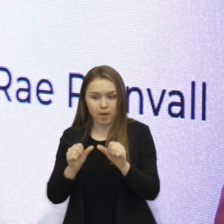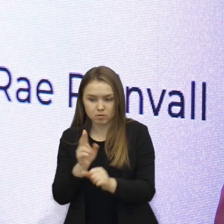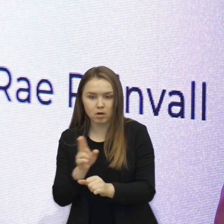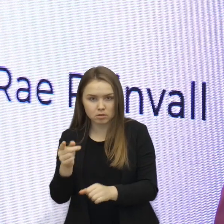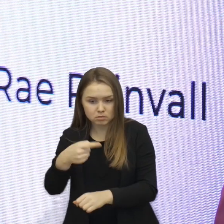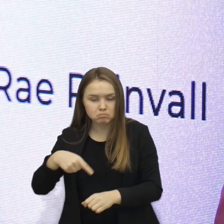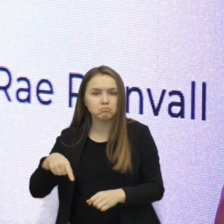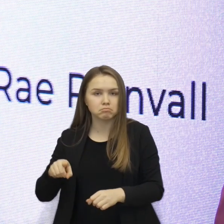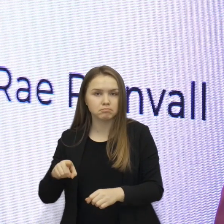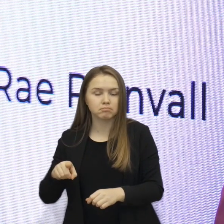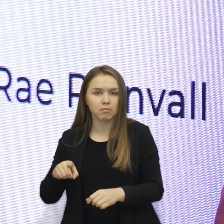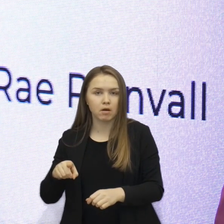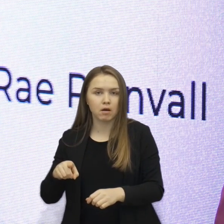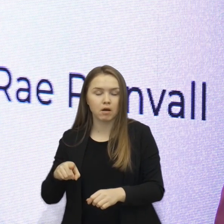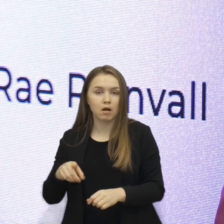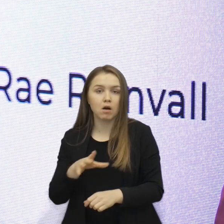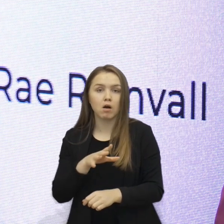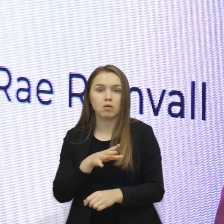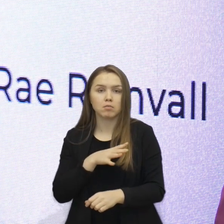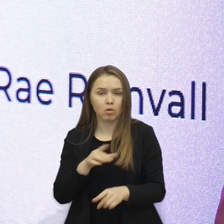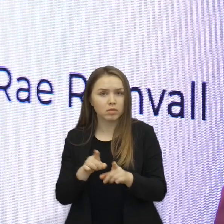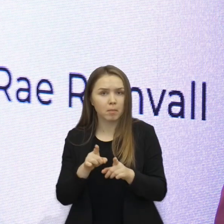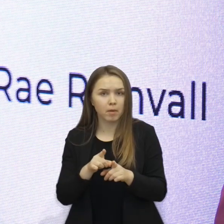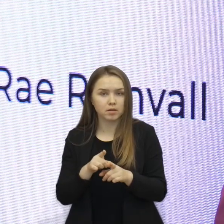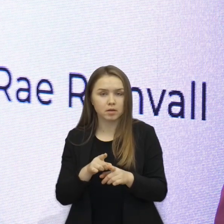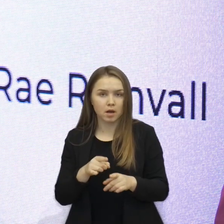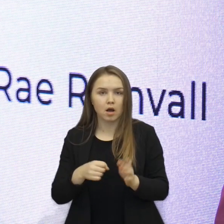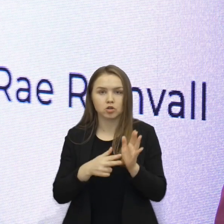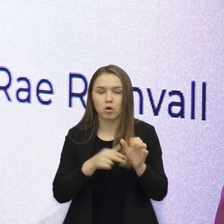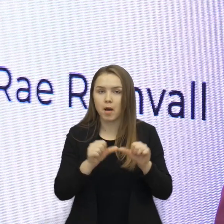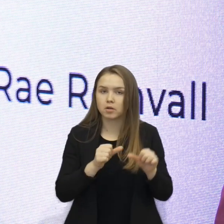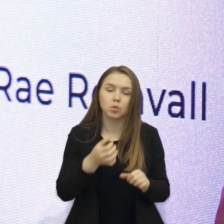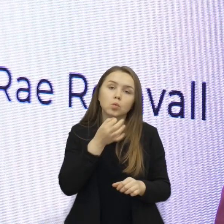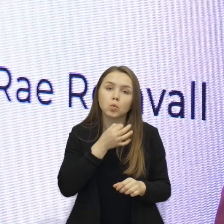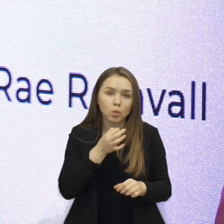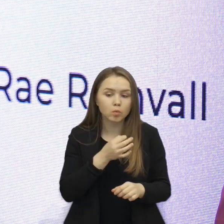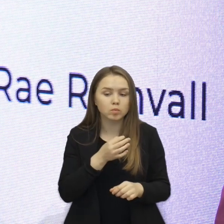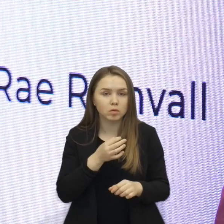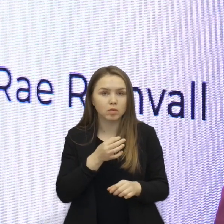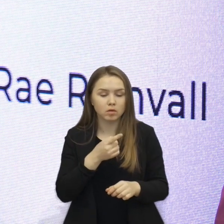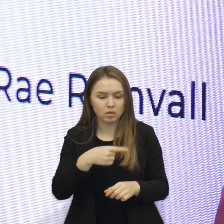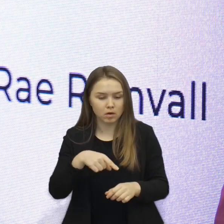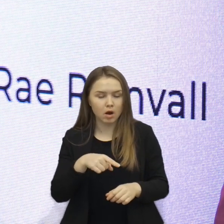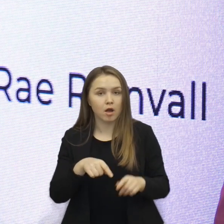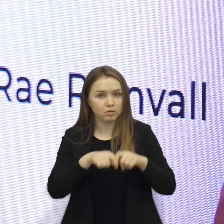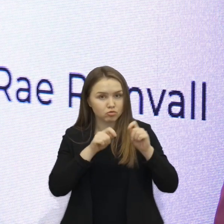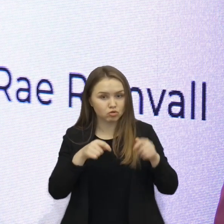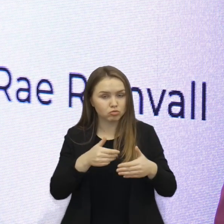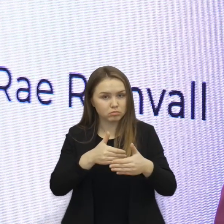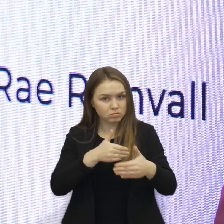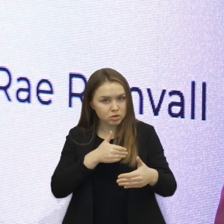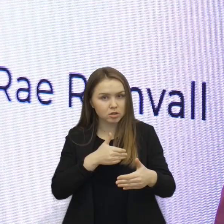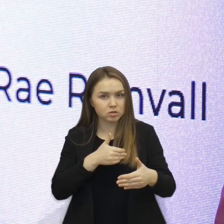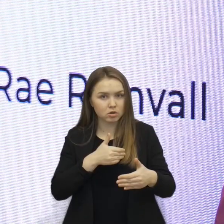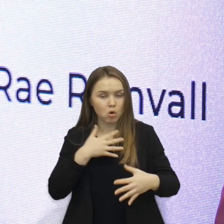Tai buvo ir nepilnamečių žmonių, kurie galbūt pradėjo hormonų terapiją anksčiau, bet